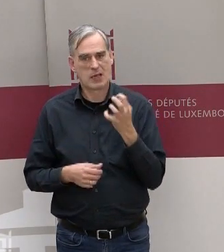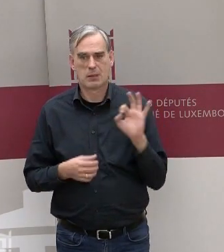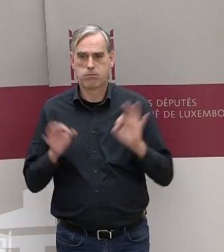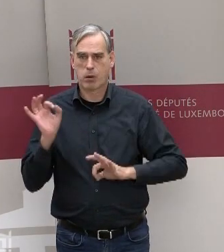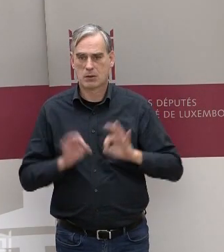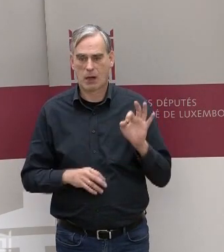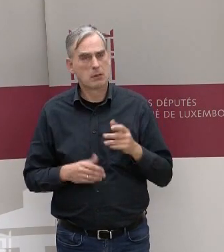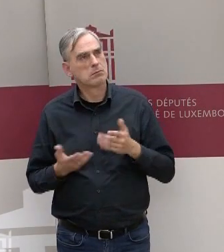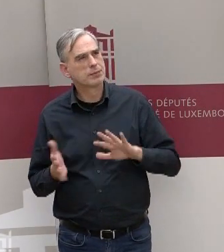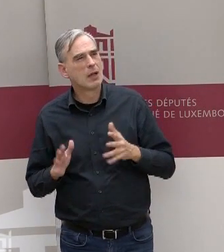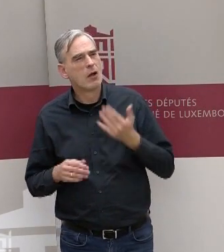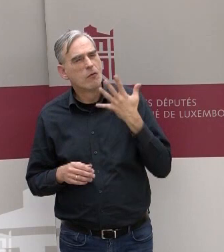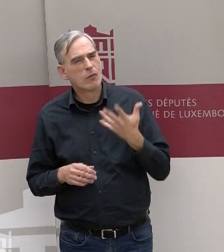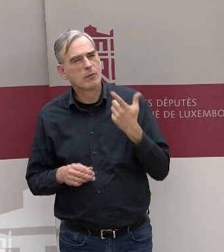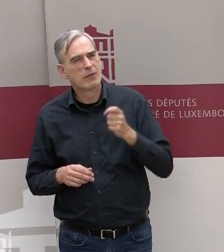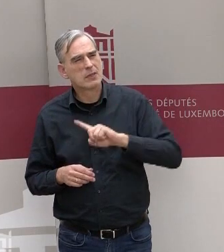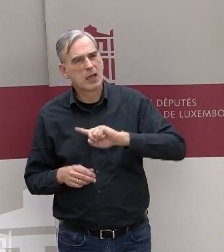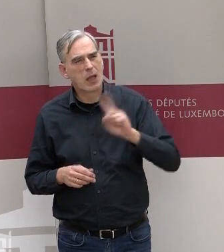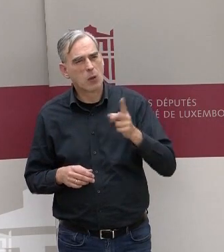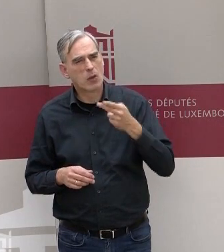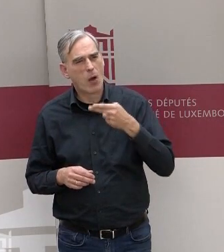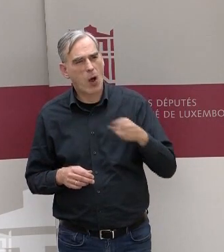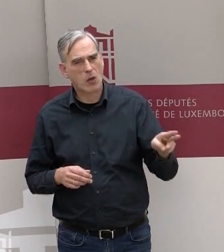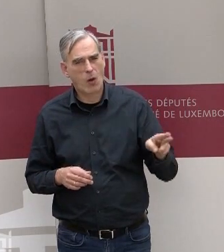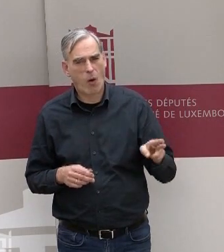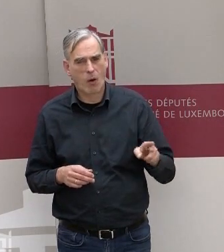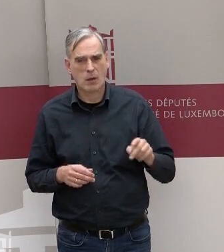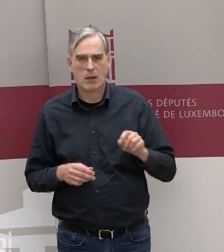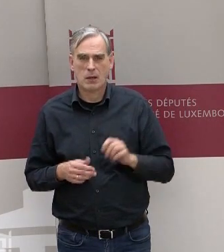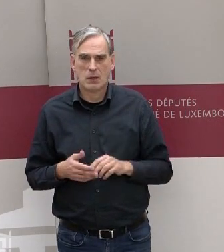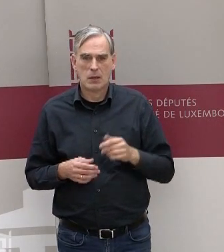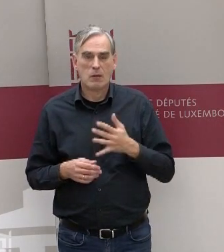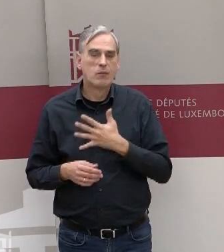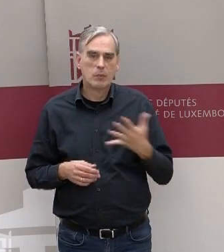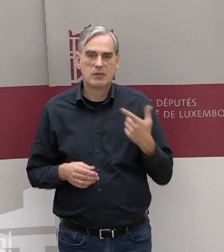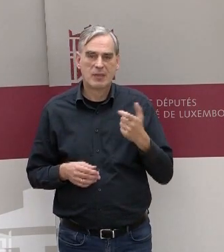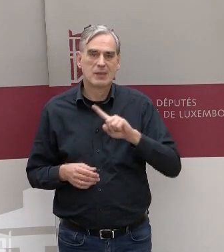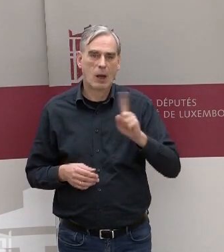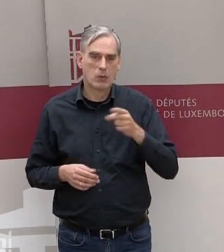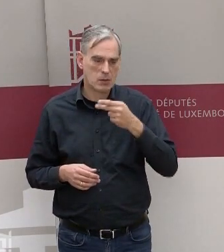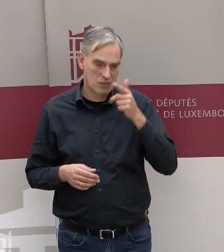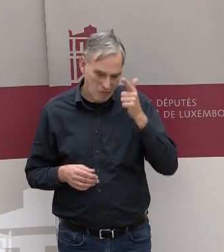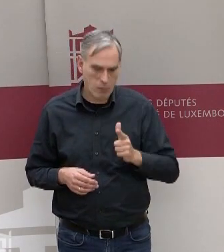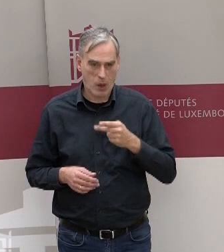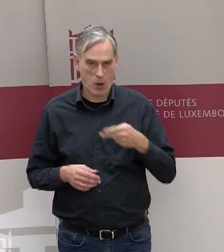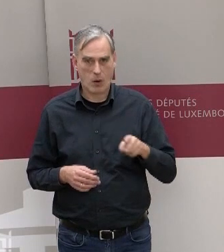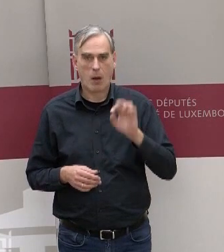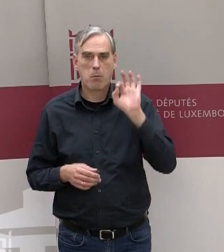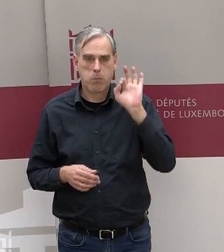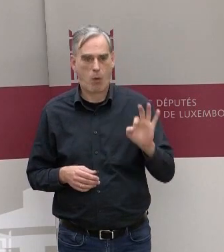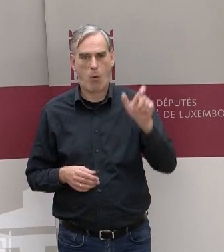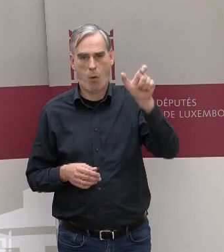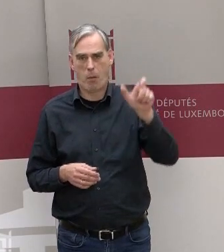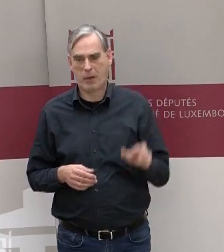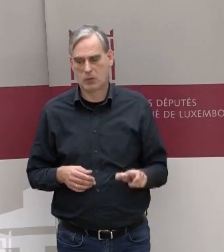Euro pro Person geklommen. Durch die Covid und Loch nach der Energiekrise kann es relativ Verschuldung zum